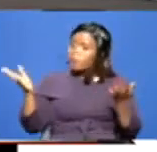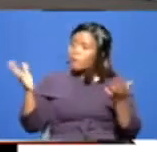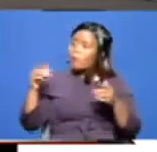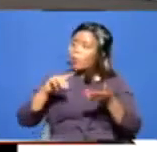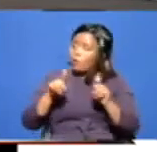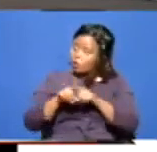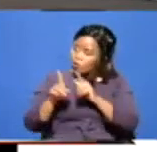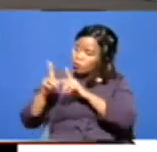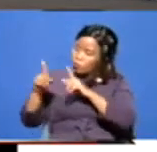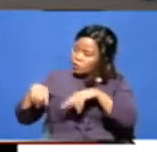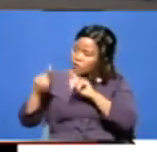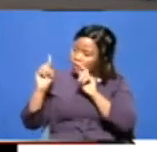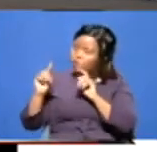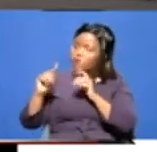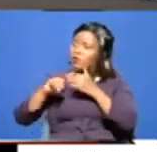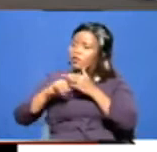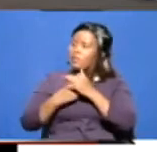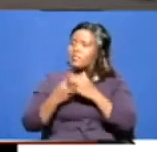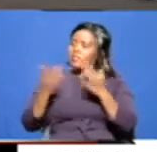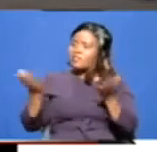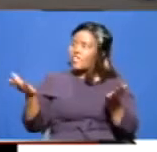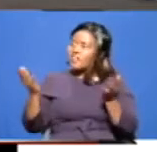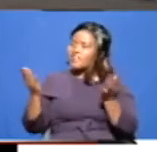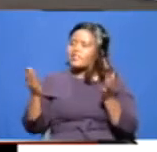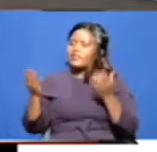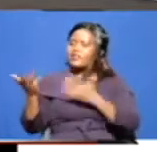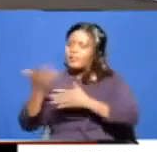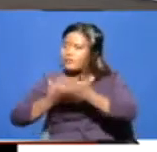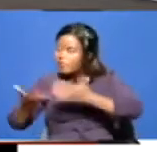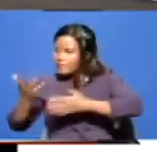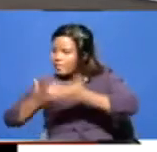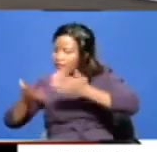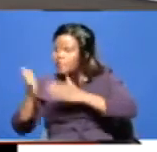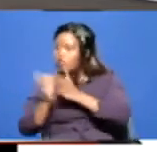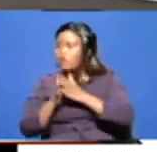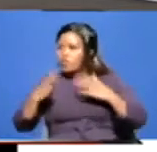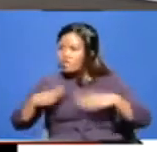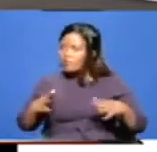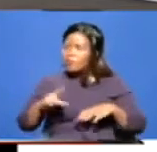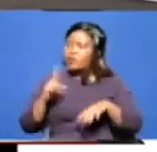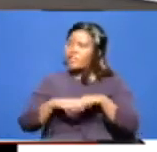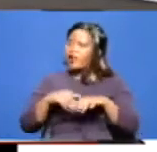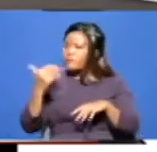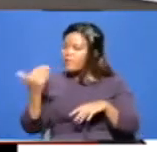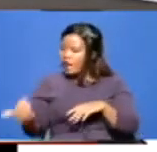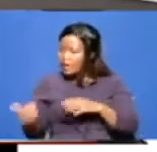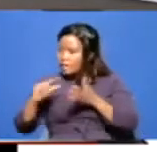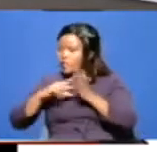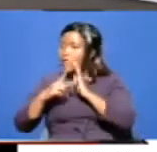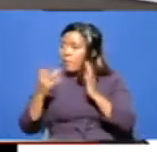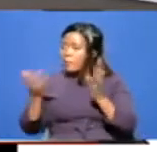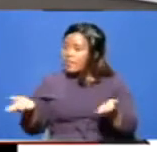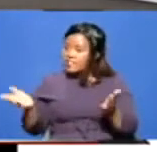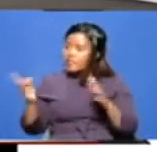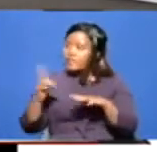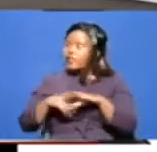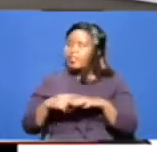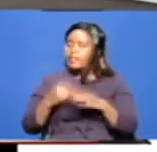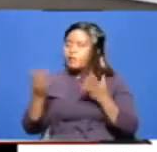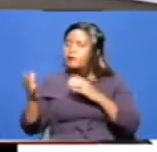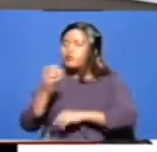kuwa wa kuchangamana na watu tangu akiwa na umri mdogo, kiasi kwamba akienda ile ambayo inaitwa midterm